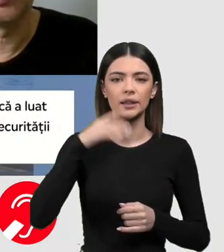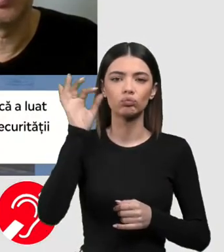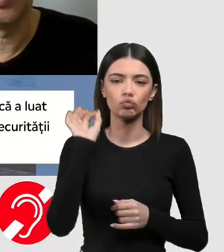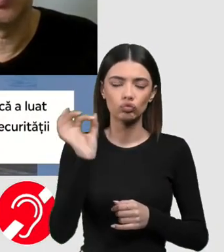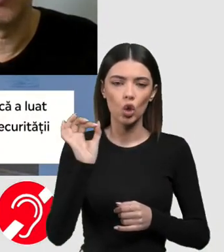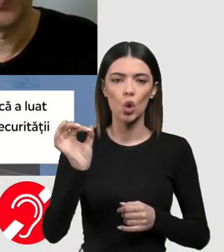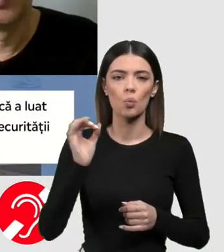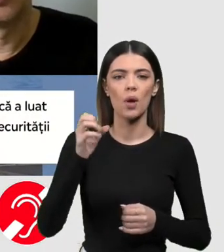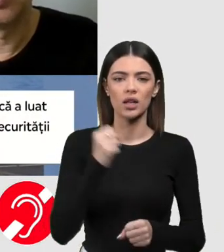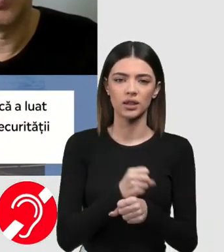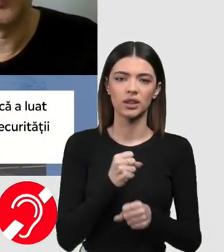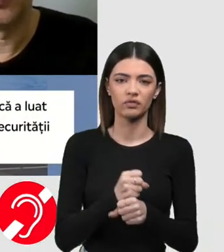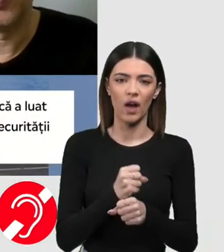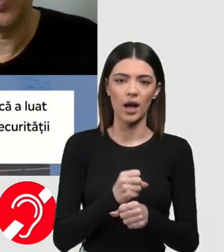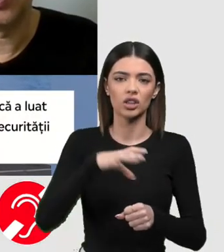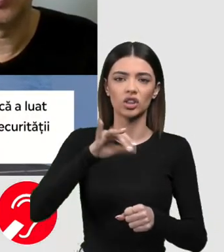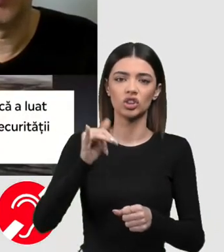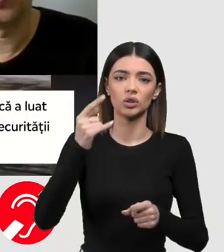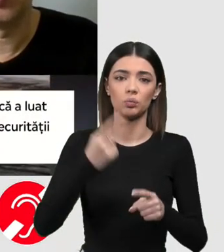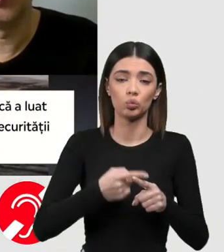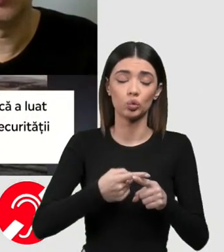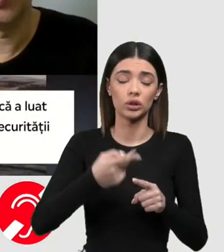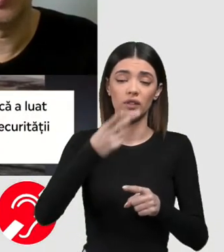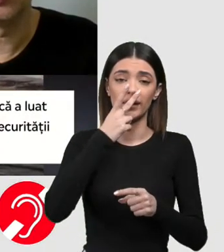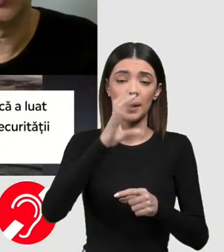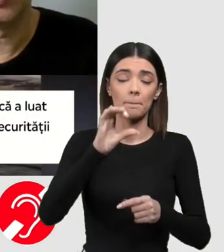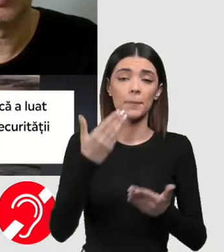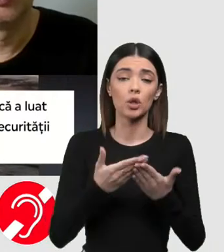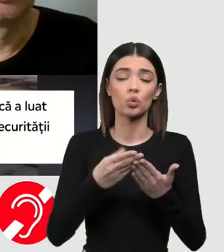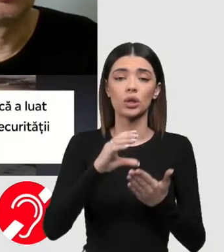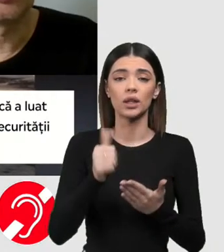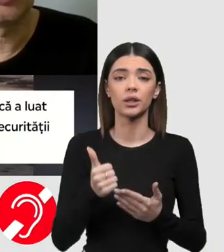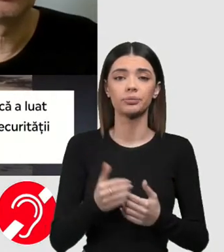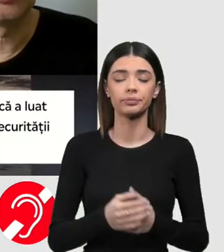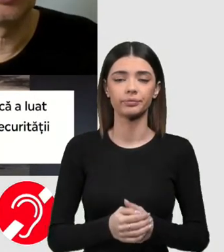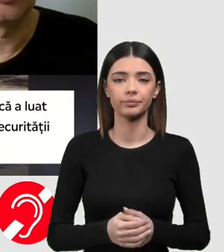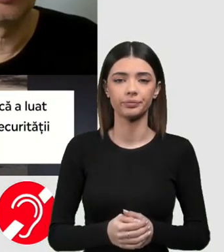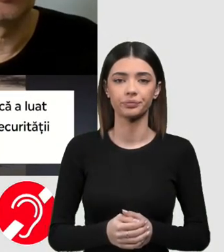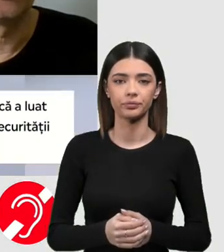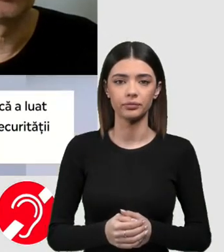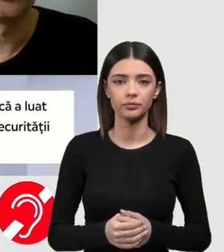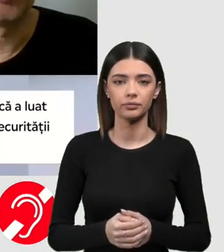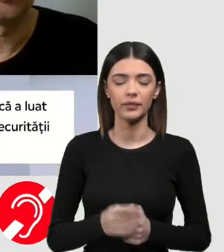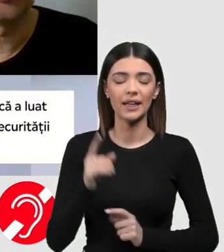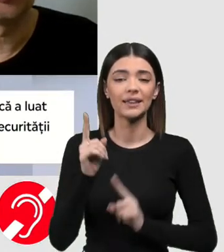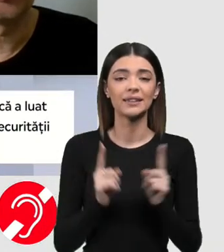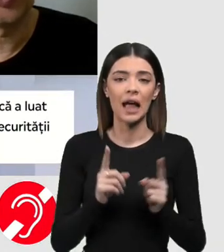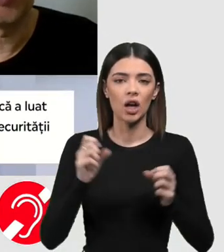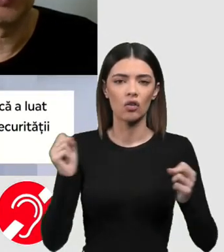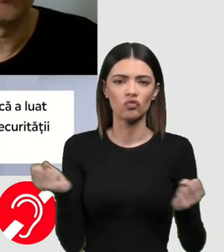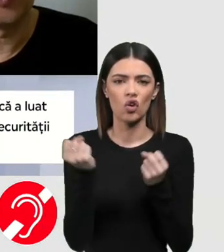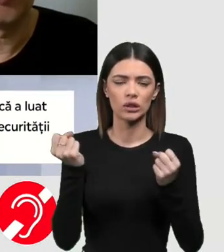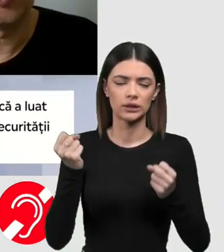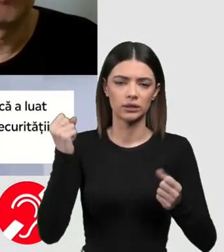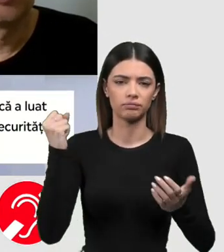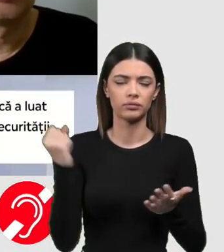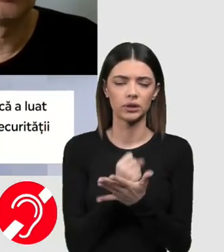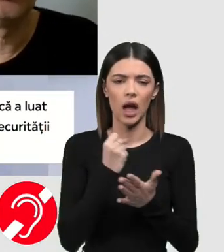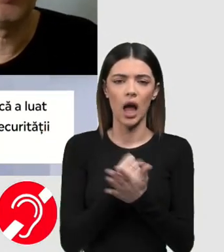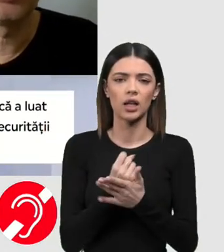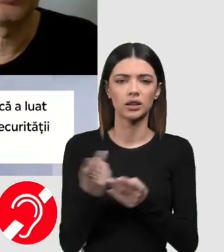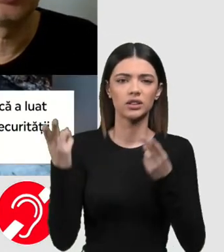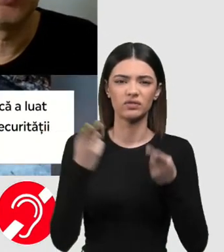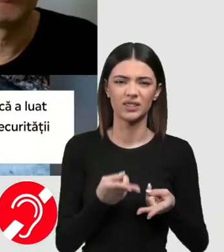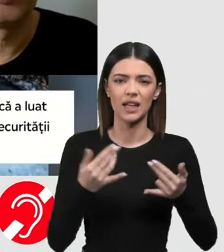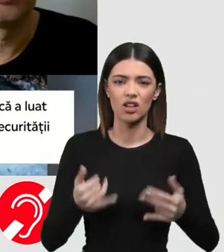normală să fie această procedură, deoarece în caz de forță majoră, cum spuneam mai devreme,